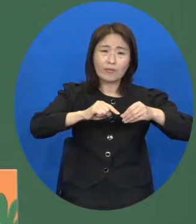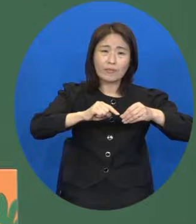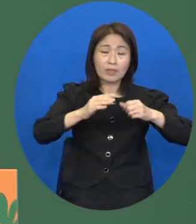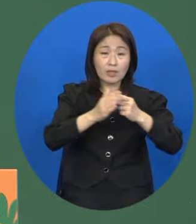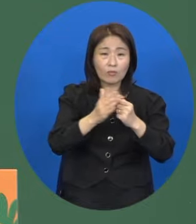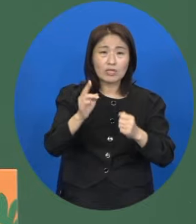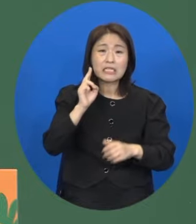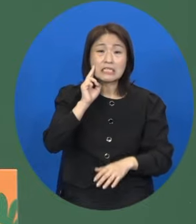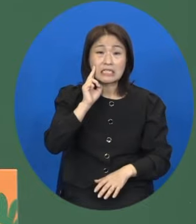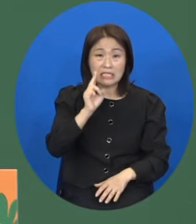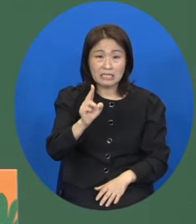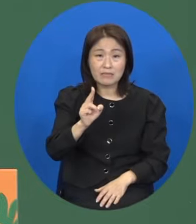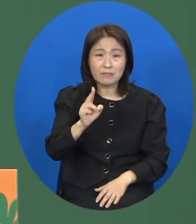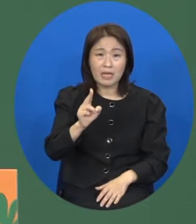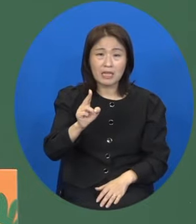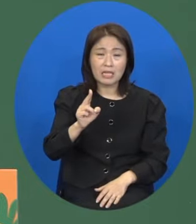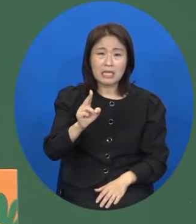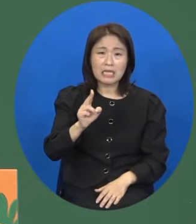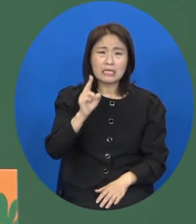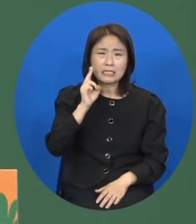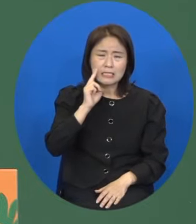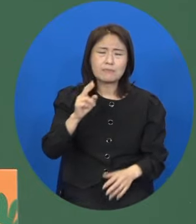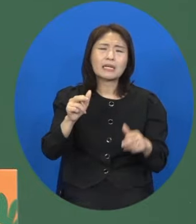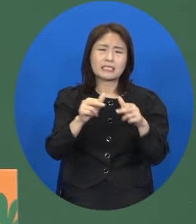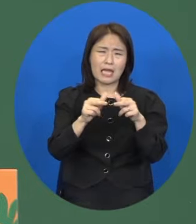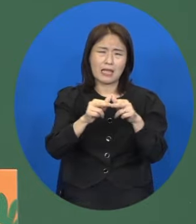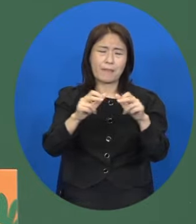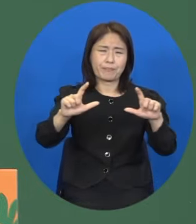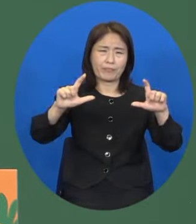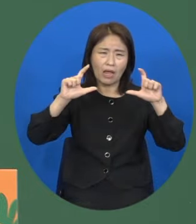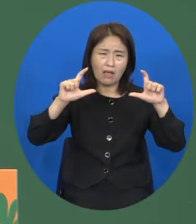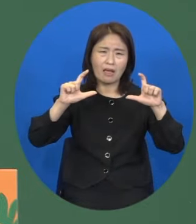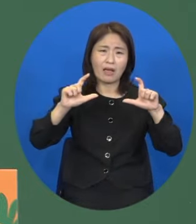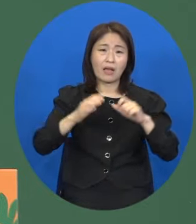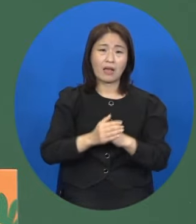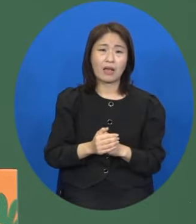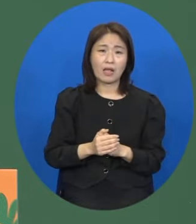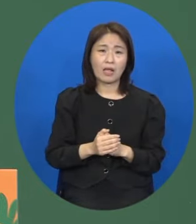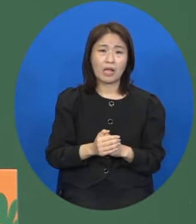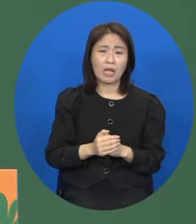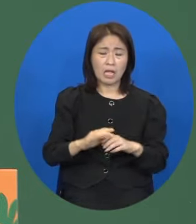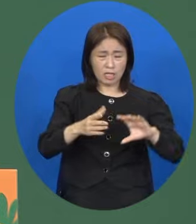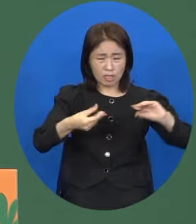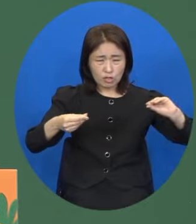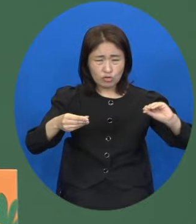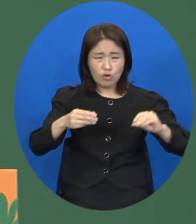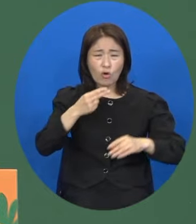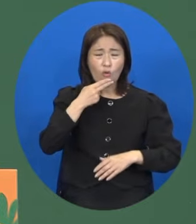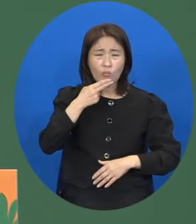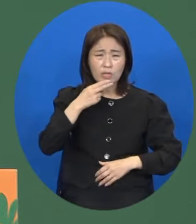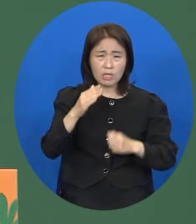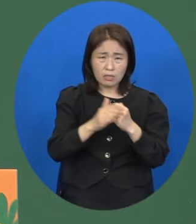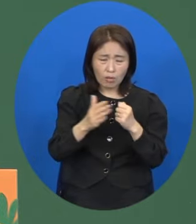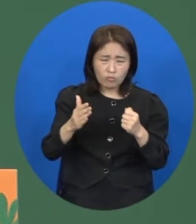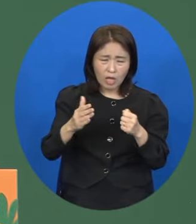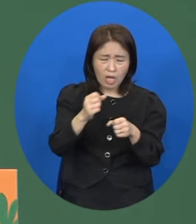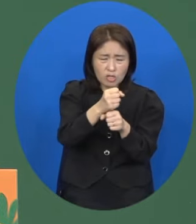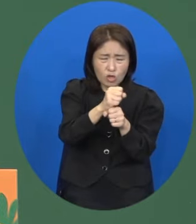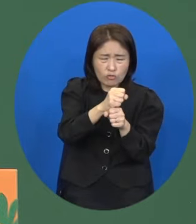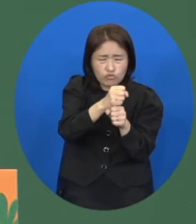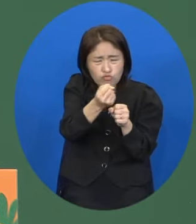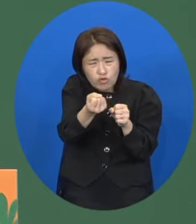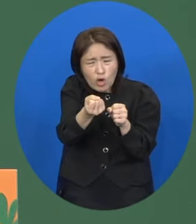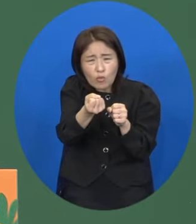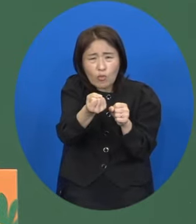중증지체장애인이라고 하는 판결을 받게 되었습니다. 근육이 없다 보니 척추가 휘어집니다. 내장, 특별히 폐가